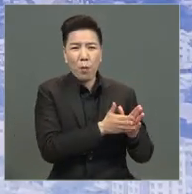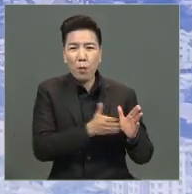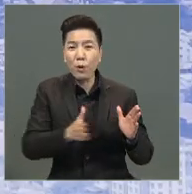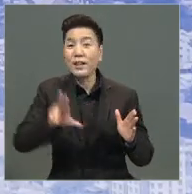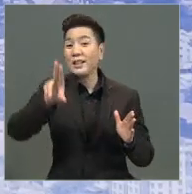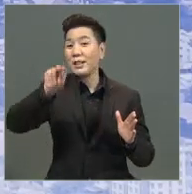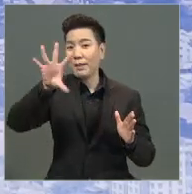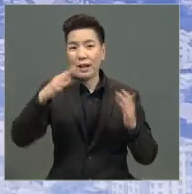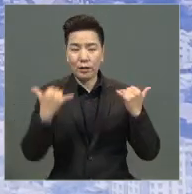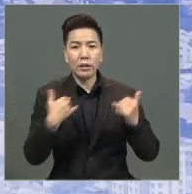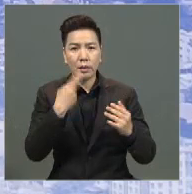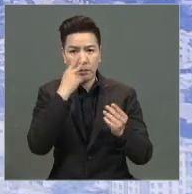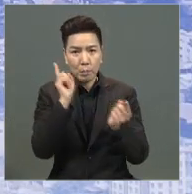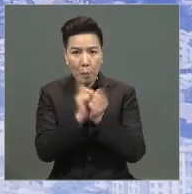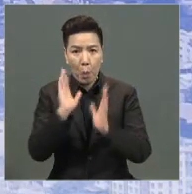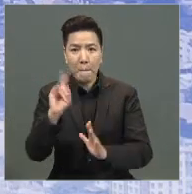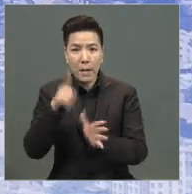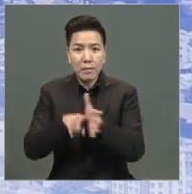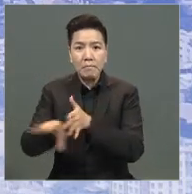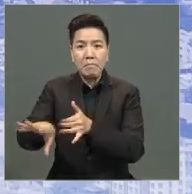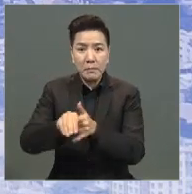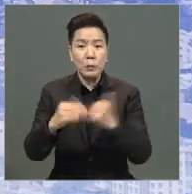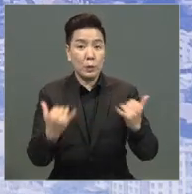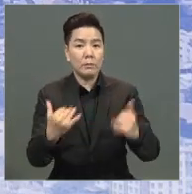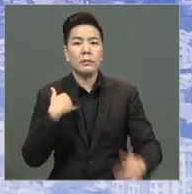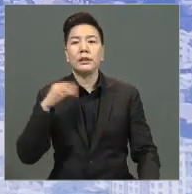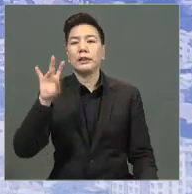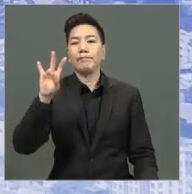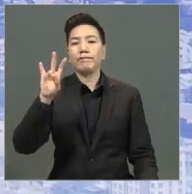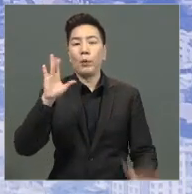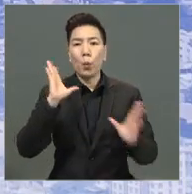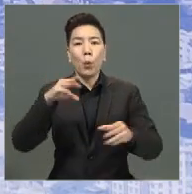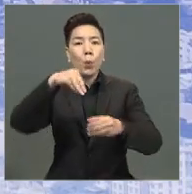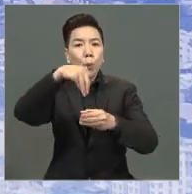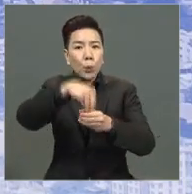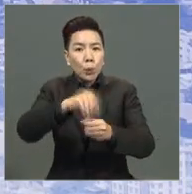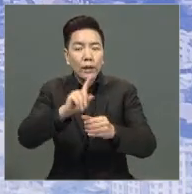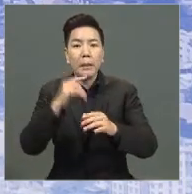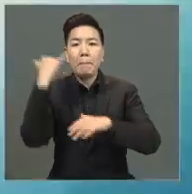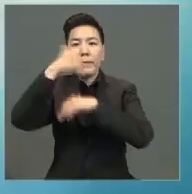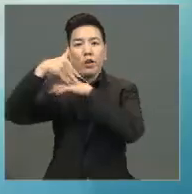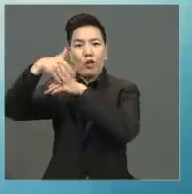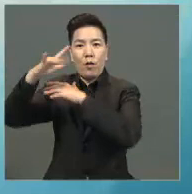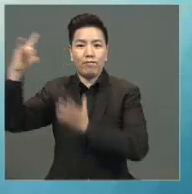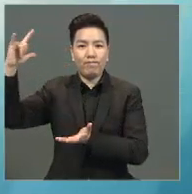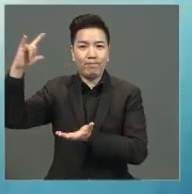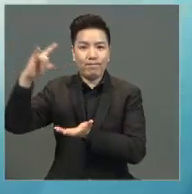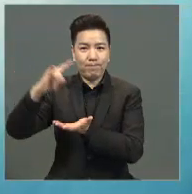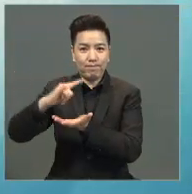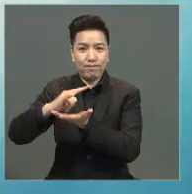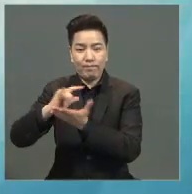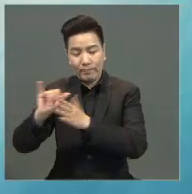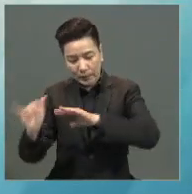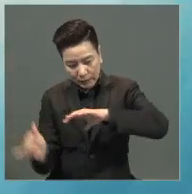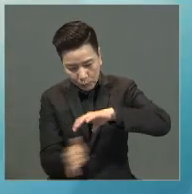ก็จะพบว่ามีผู้ป่วยรายใหม่วันนี้คือ7รายทั้งหมดเนี่ยเป็นผู้ป่วยที่มาจากต่างประเทศแล้วก็เข้าในสเต